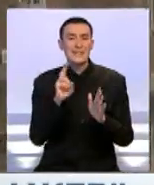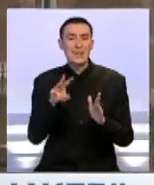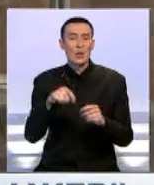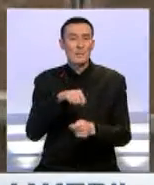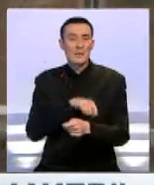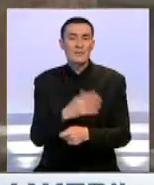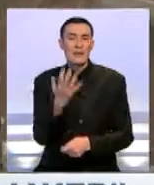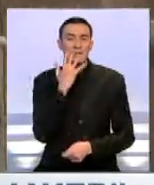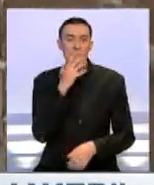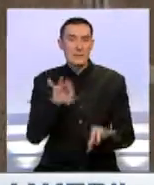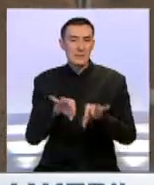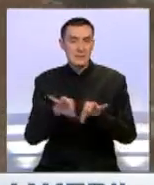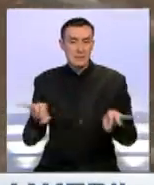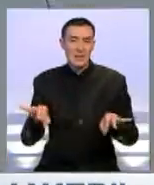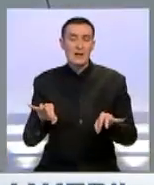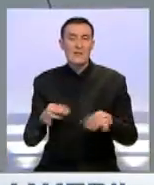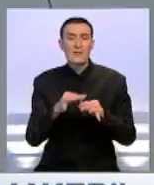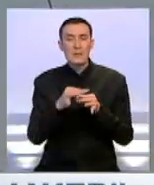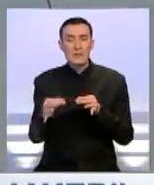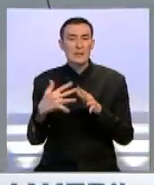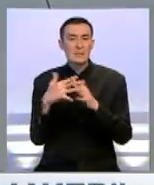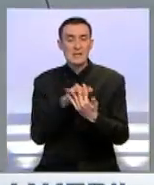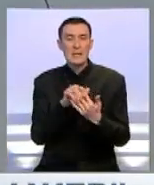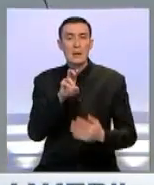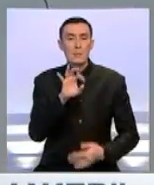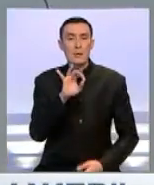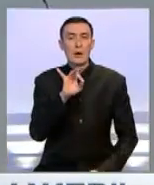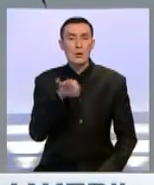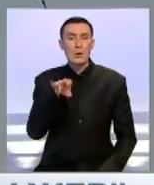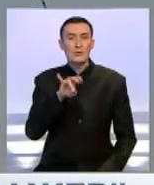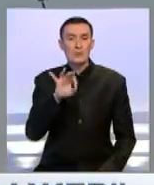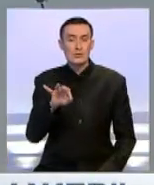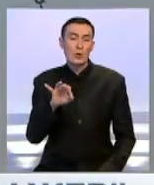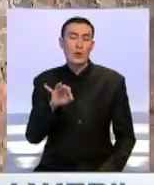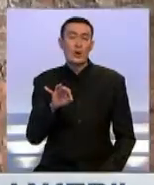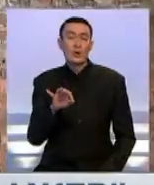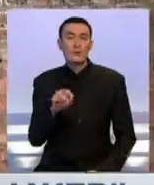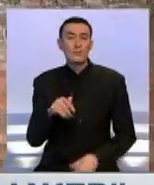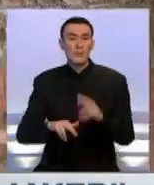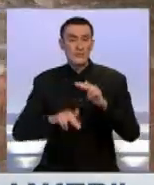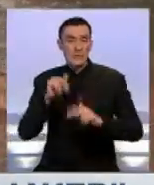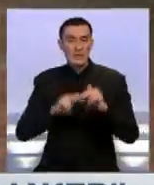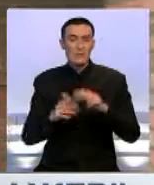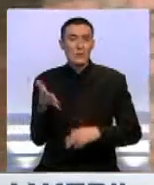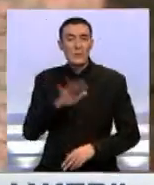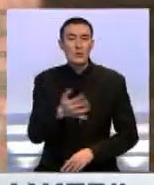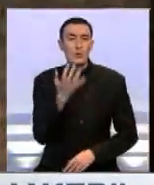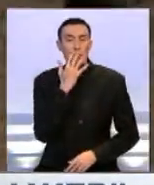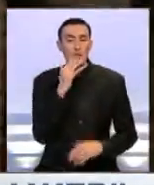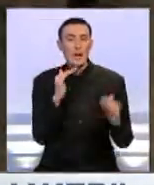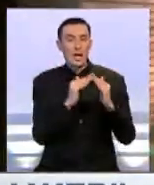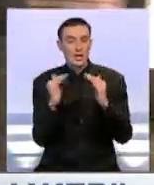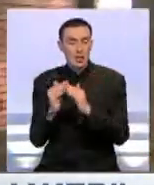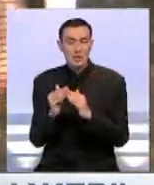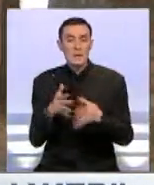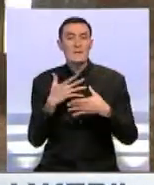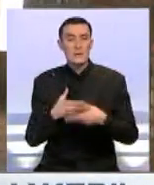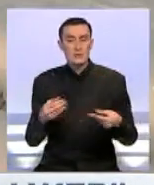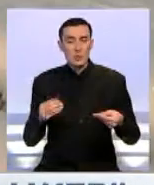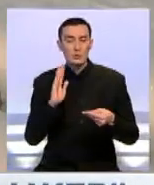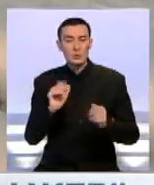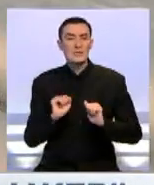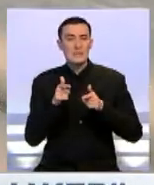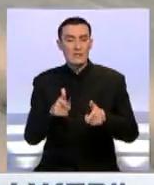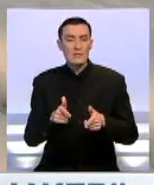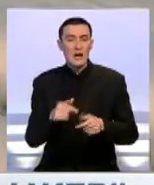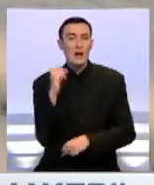километров теплосетей. В пригородном селе Бородино за счет глав агроформирования достраивают 5 утепленных коттеджей. И уже весной в них